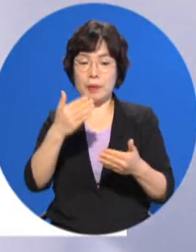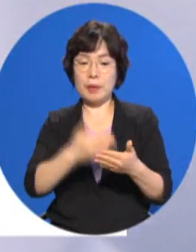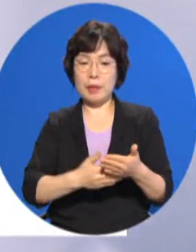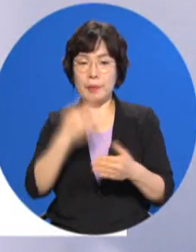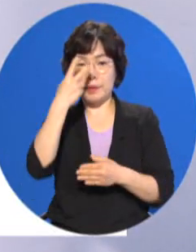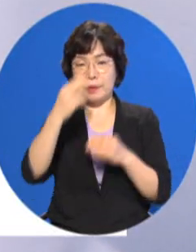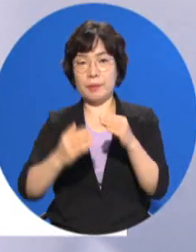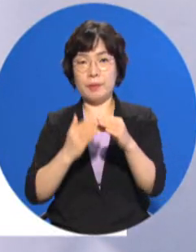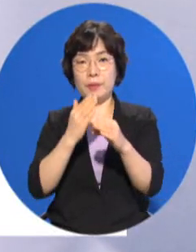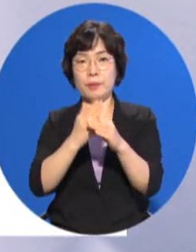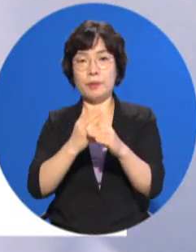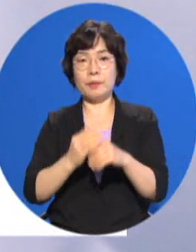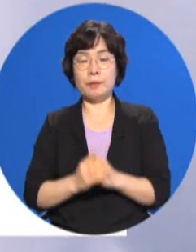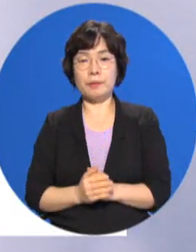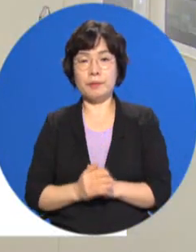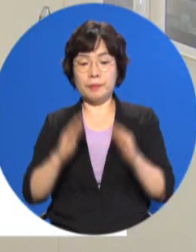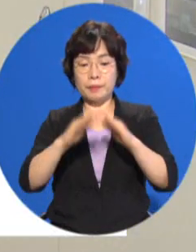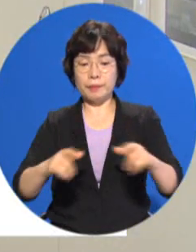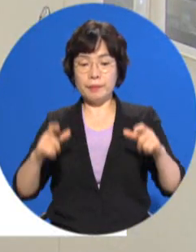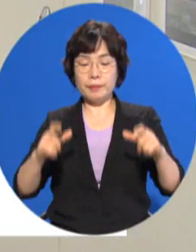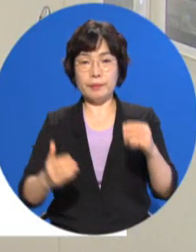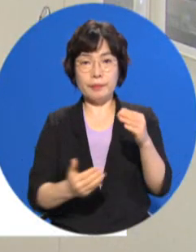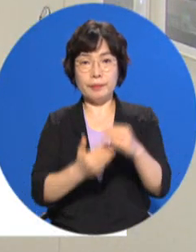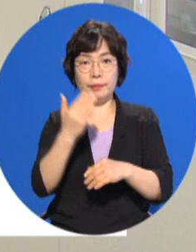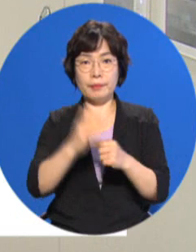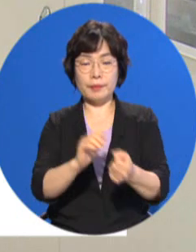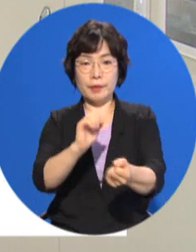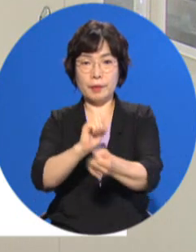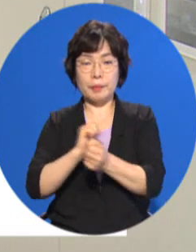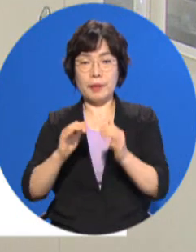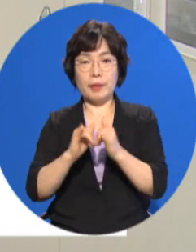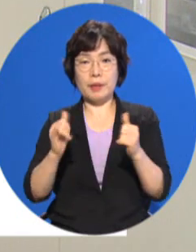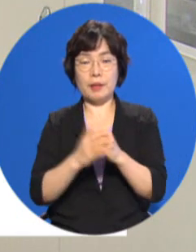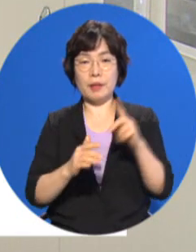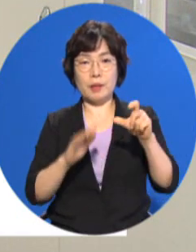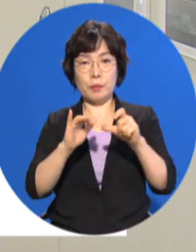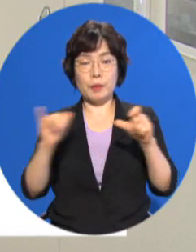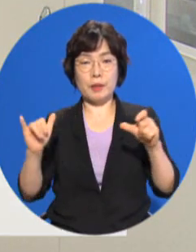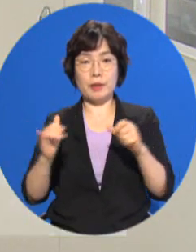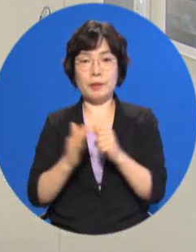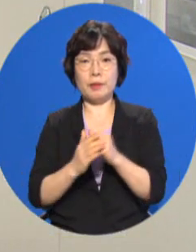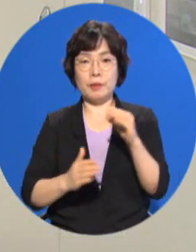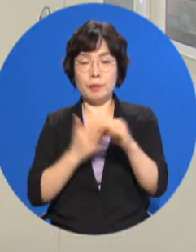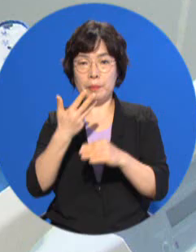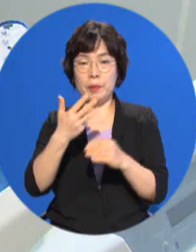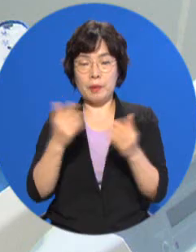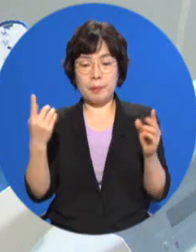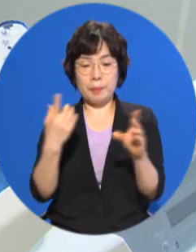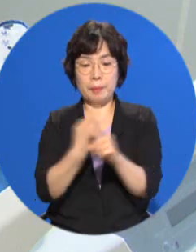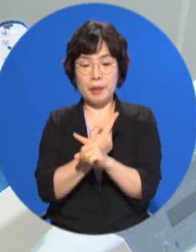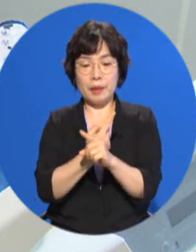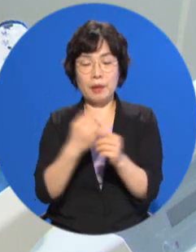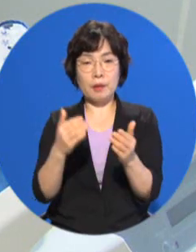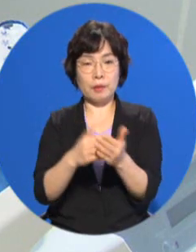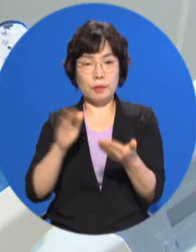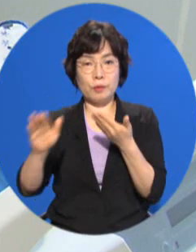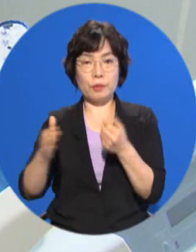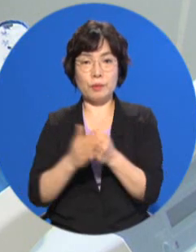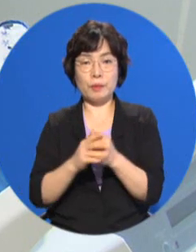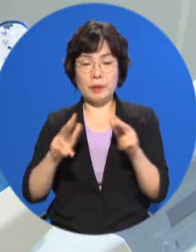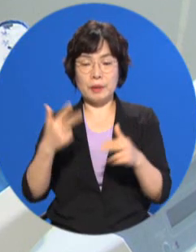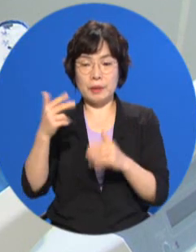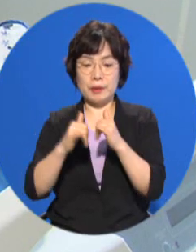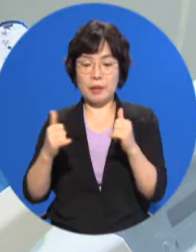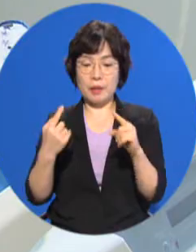검사 중입니다. 한편 전남에서 발생한 코로나 확진자는 모두 15명으로 이 가운데 8명은 완치 후 퇴원했고